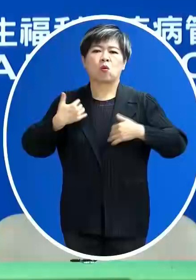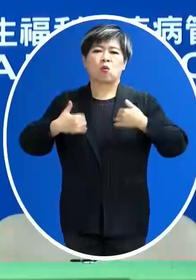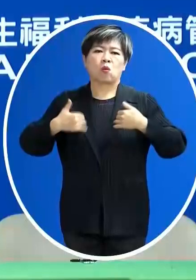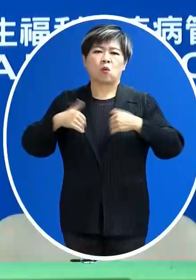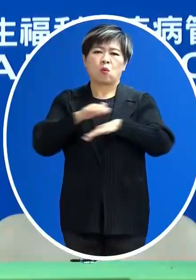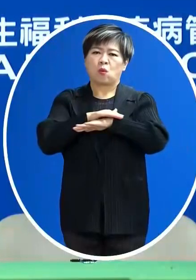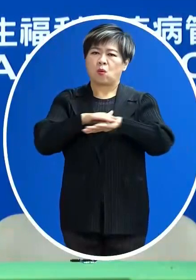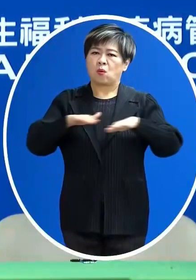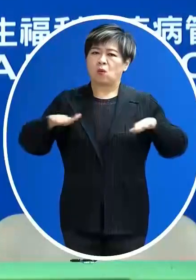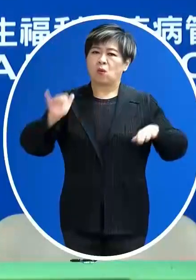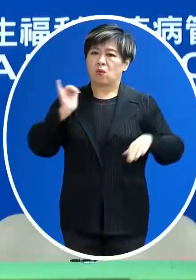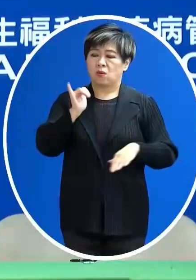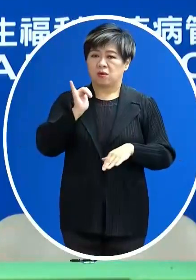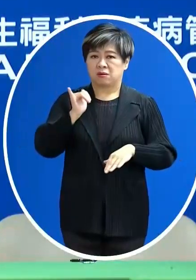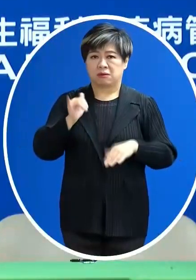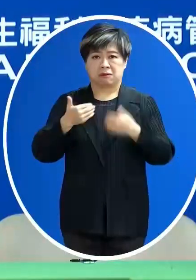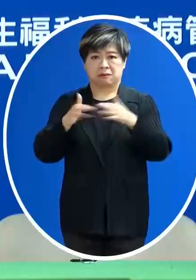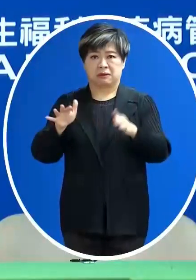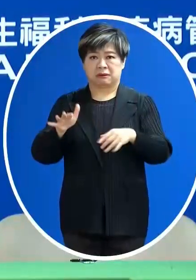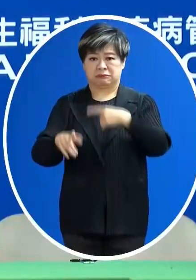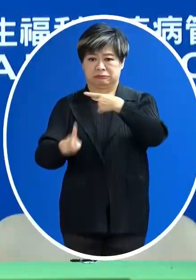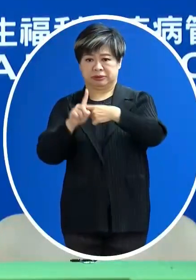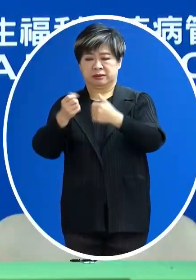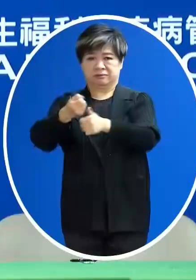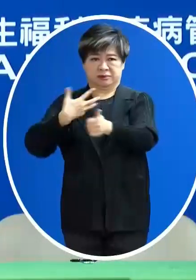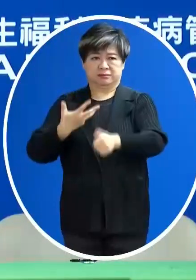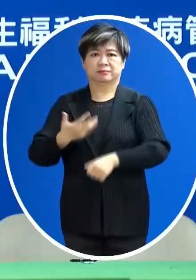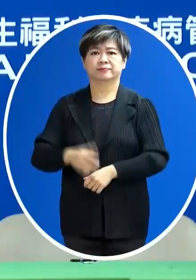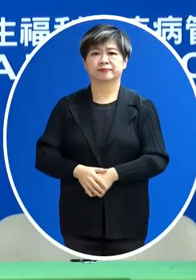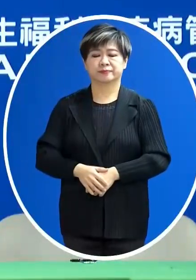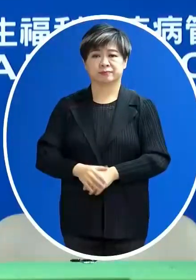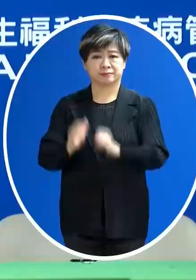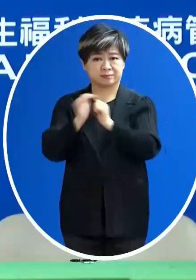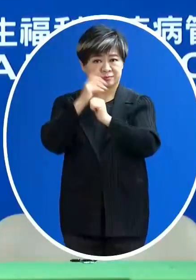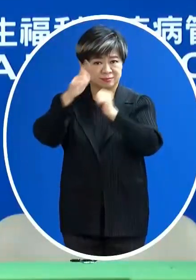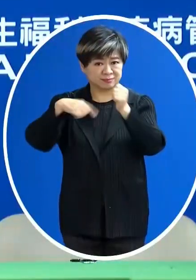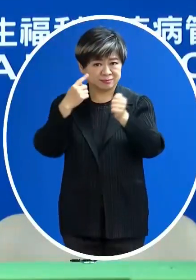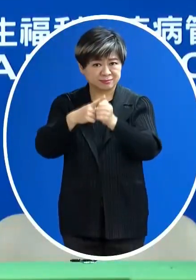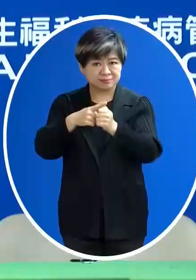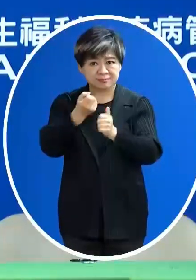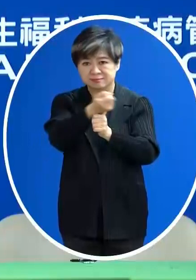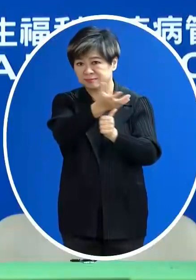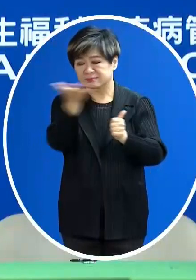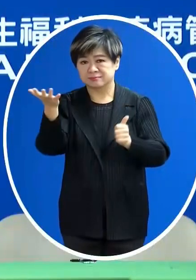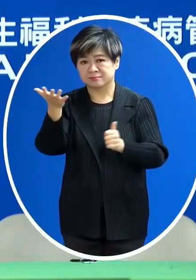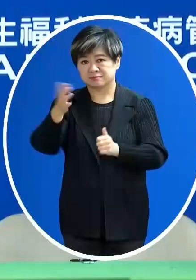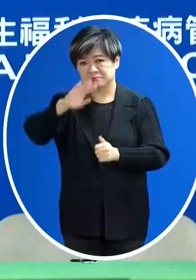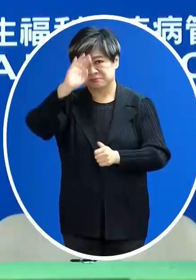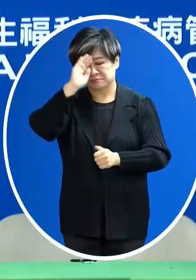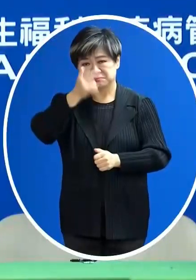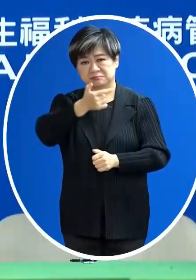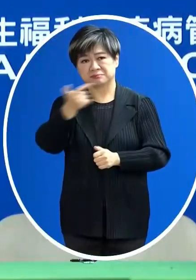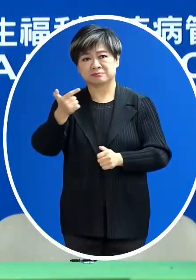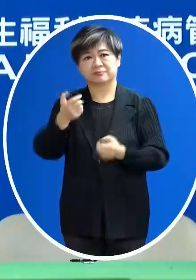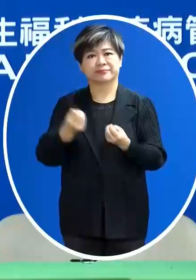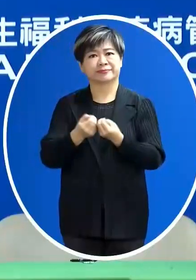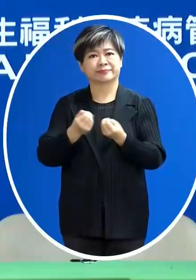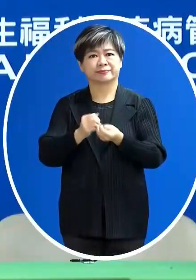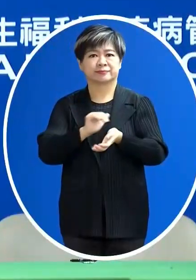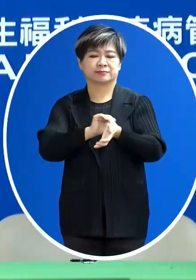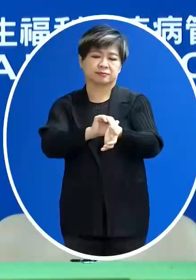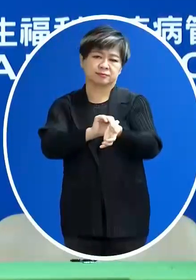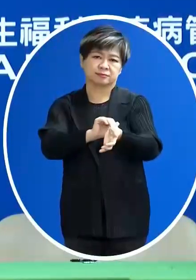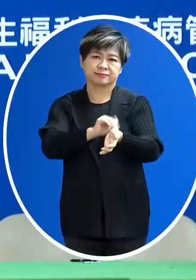在这个过年的时候去感染，甚至在过年的时候感染，那如果病况又比较严重，那这个是比